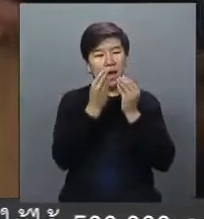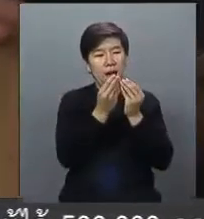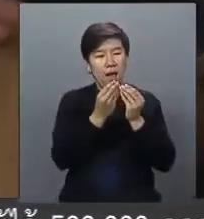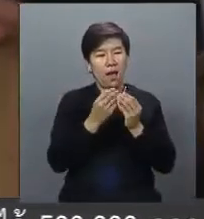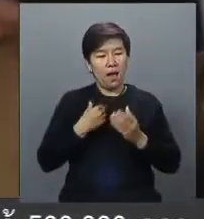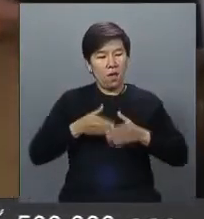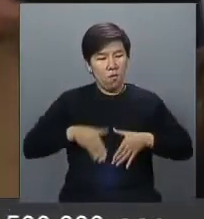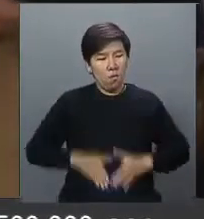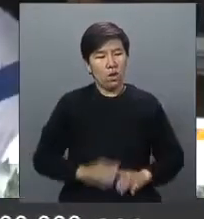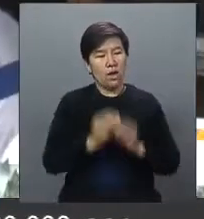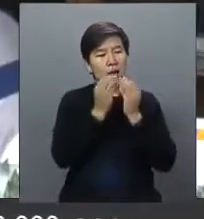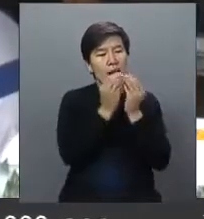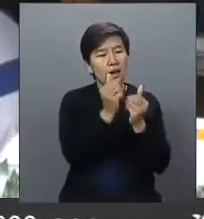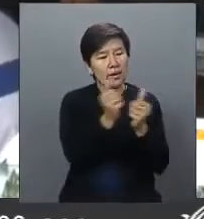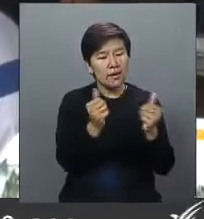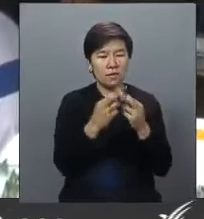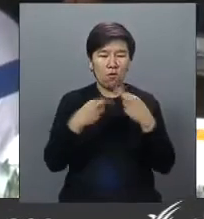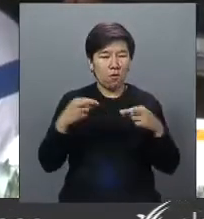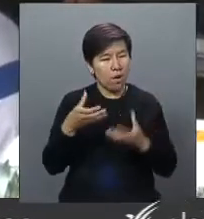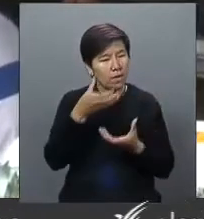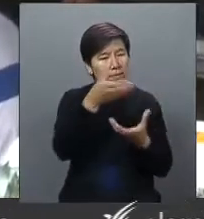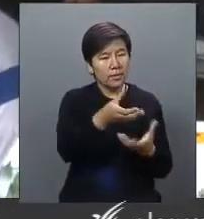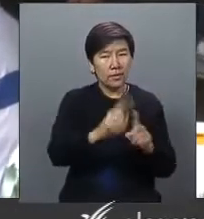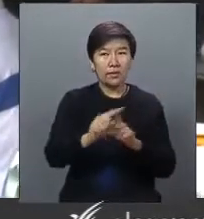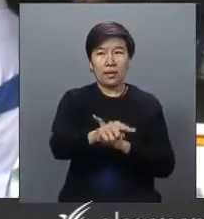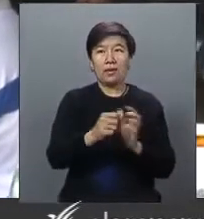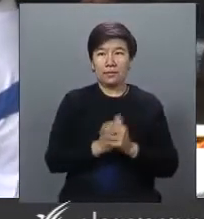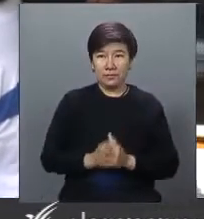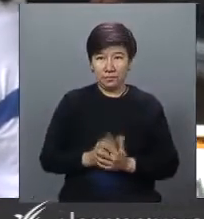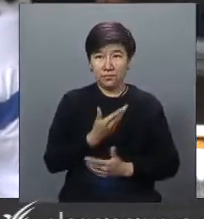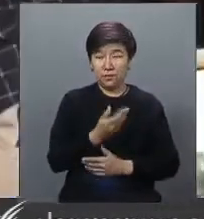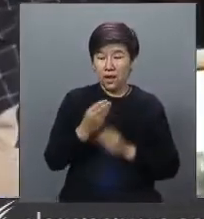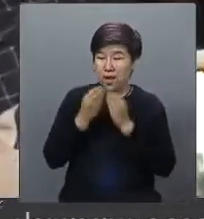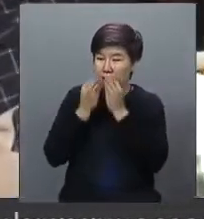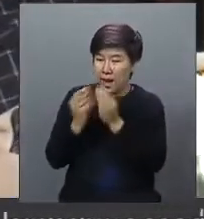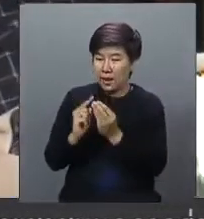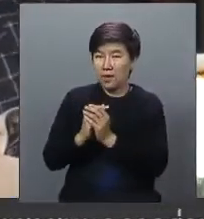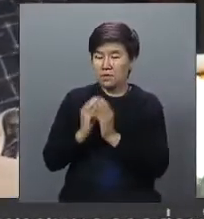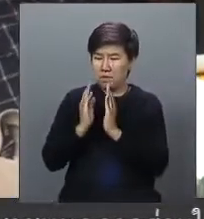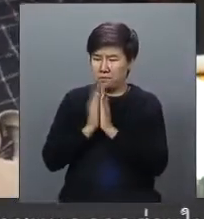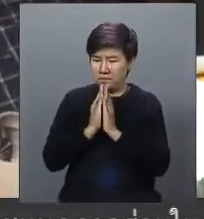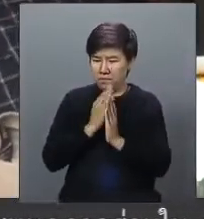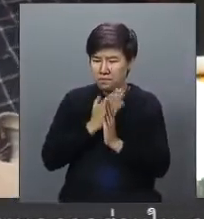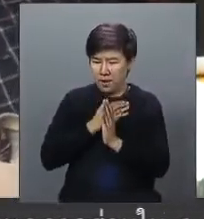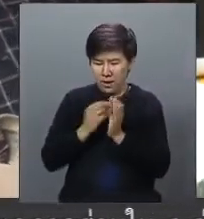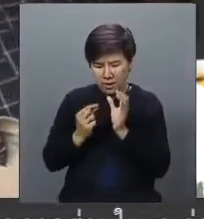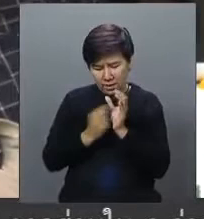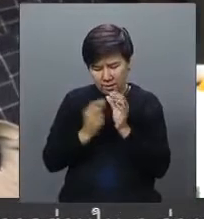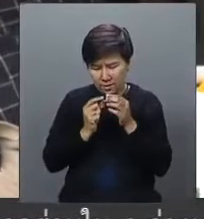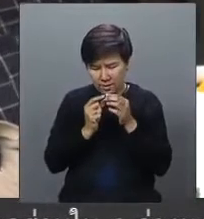พลเอกชวลิตได้จัดเตรียมพระเครื่องและหนังสือที่ใช้ชื่อว่าเราจะสร้างความปรองดองกันได้อย่างไรมอบเป็น